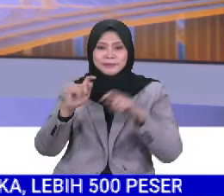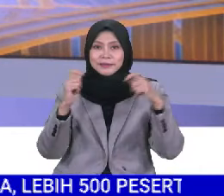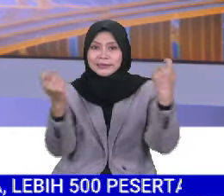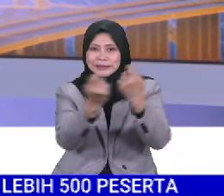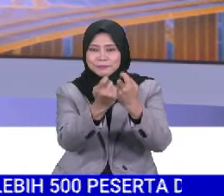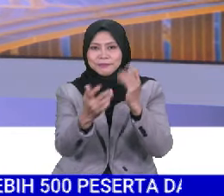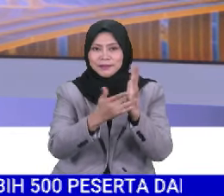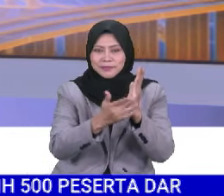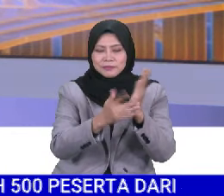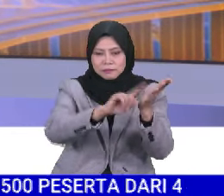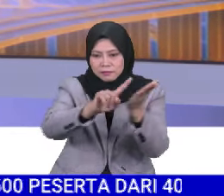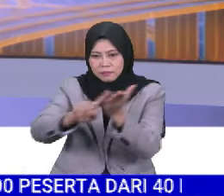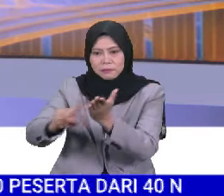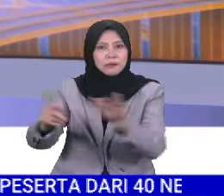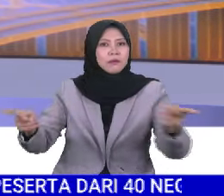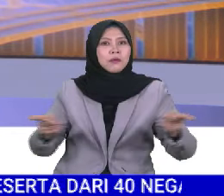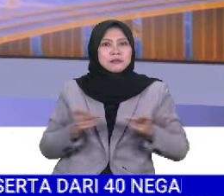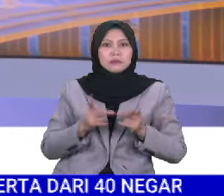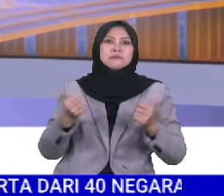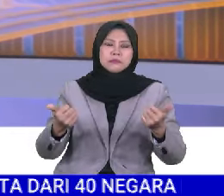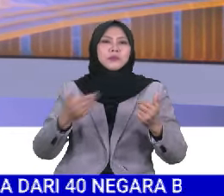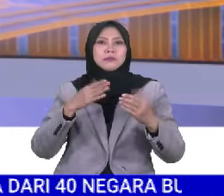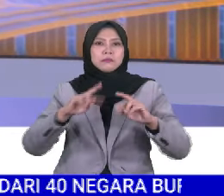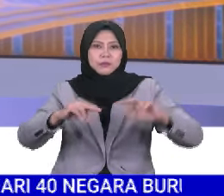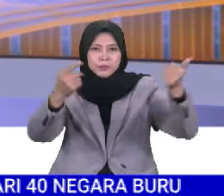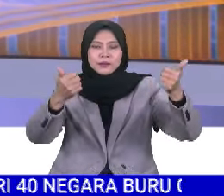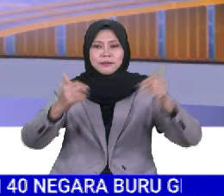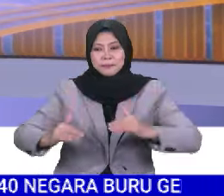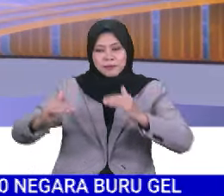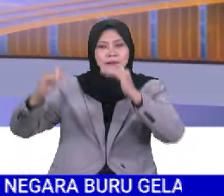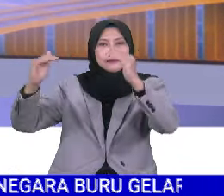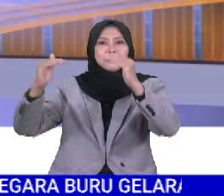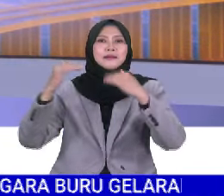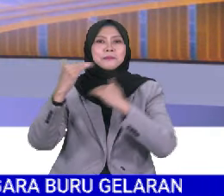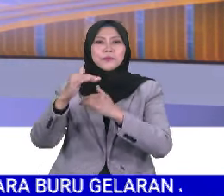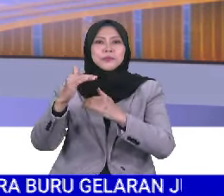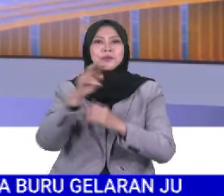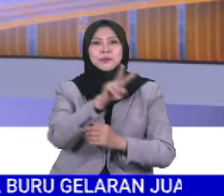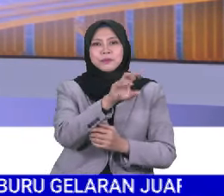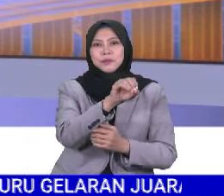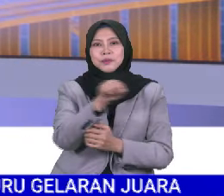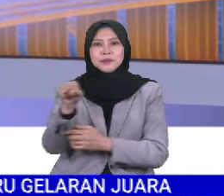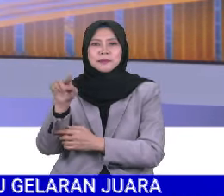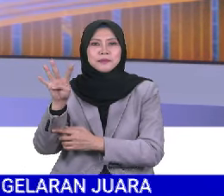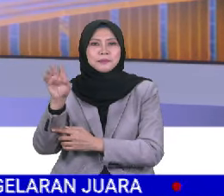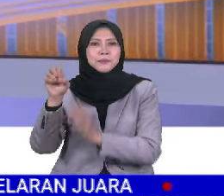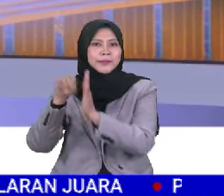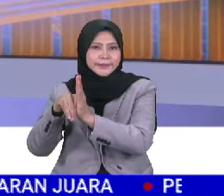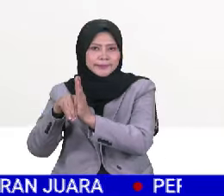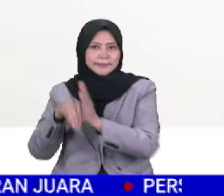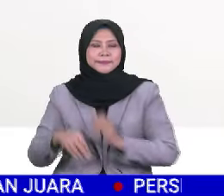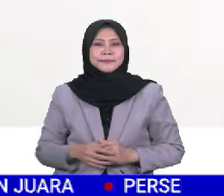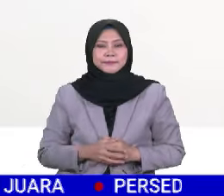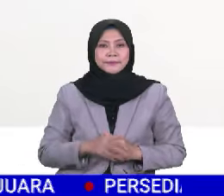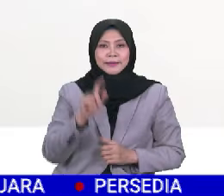teknikal kebanyakan kawasan terjejas berjaya dipulihkan secara berperingkat dan dalam tempoh 20 hingga 40 menit